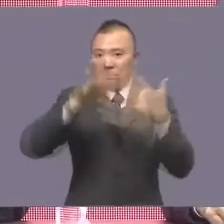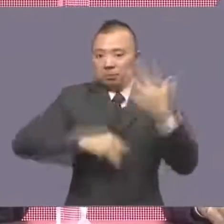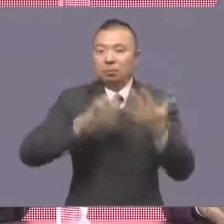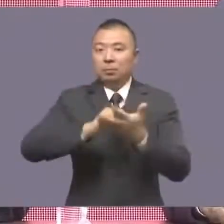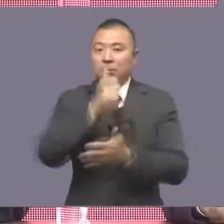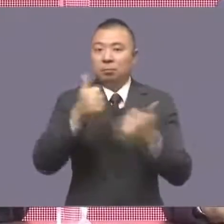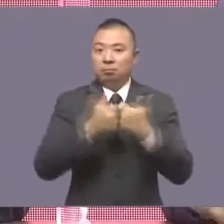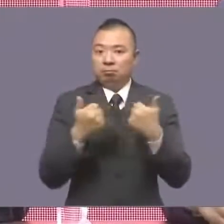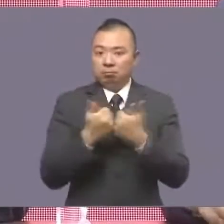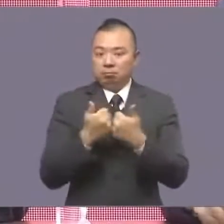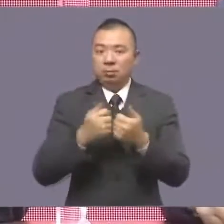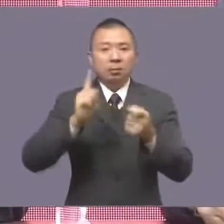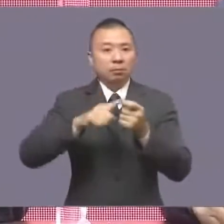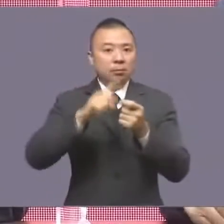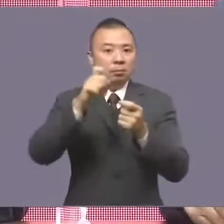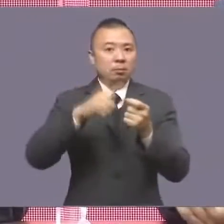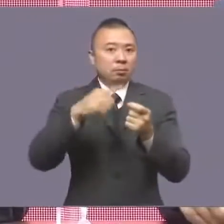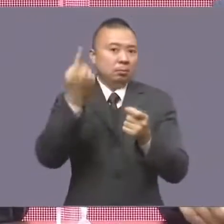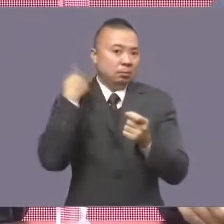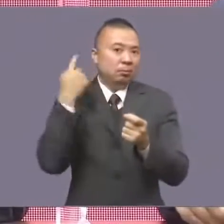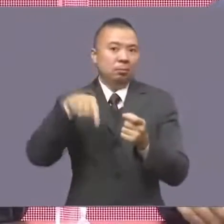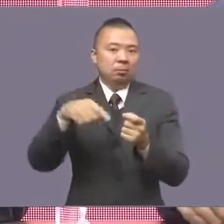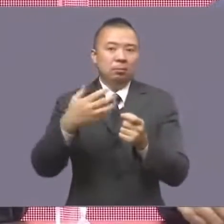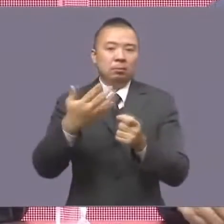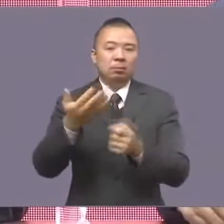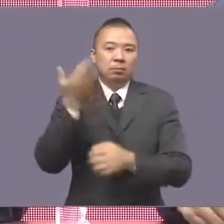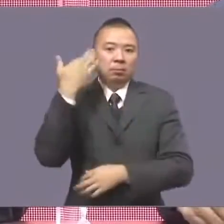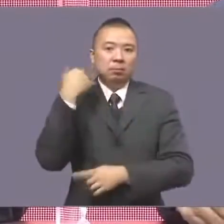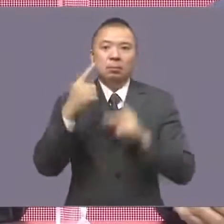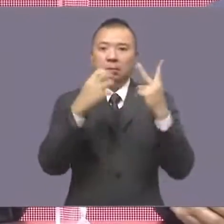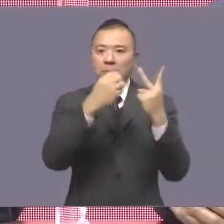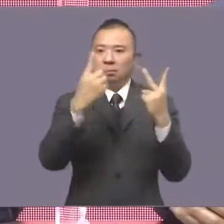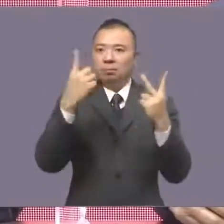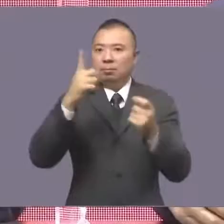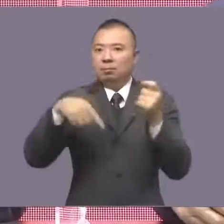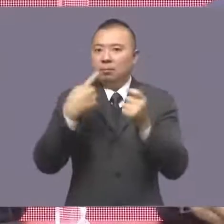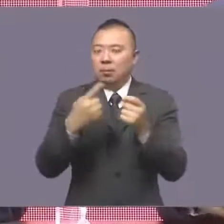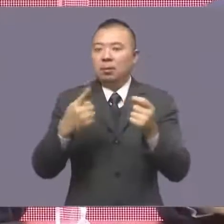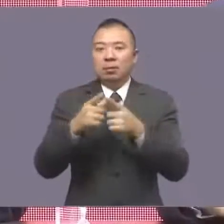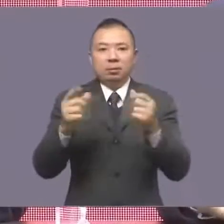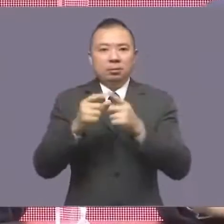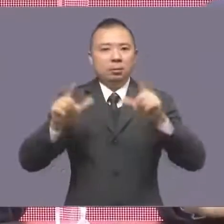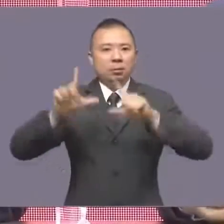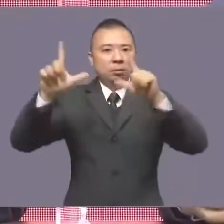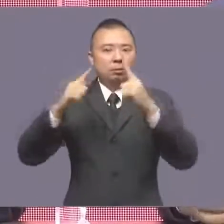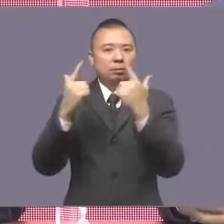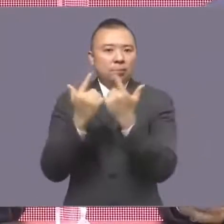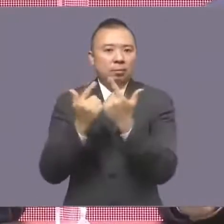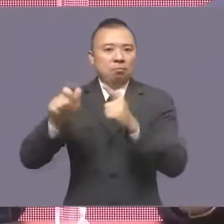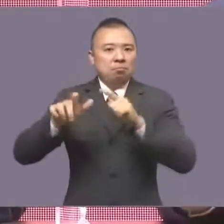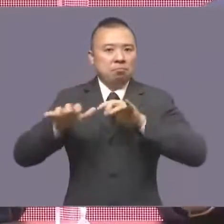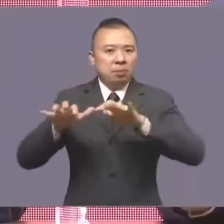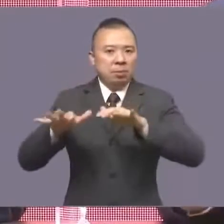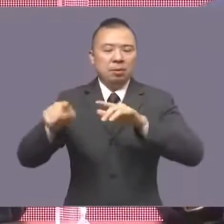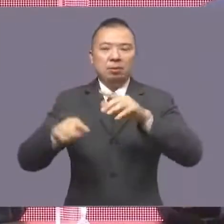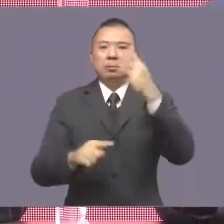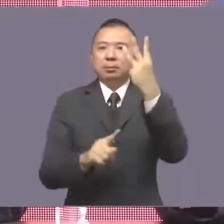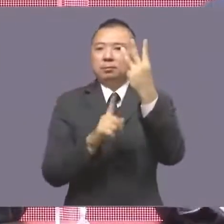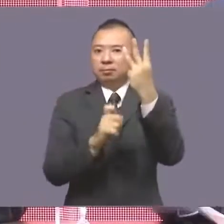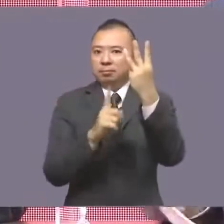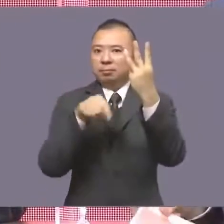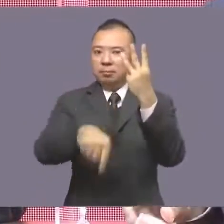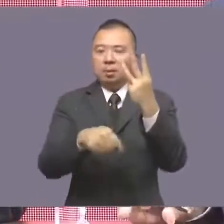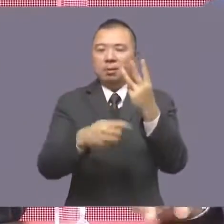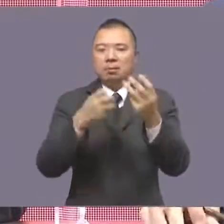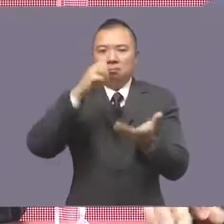十一年前，2011年，日本东北大地震发生311核灾事件。当时许